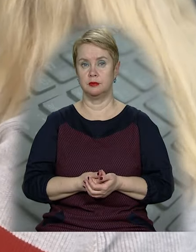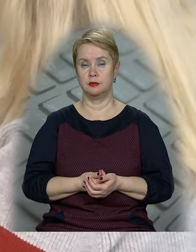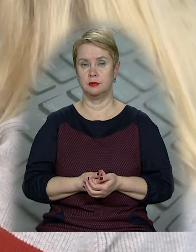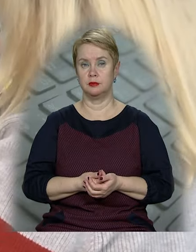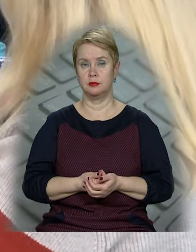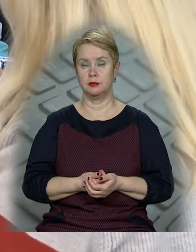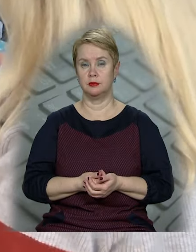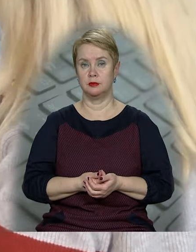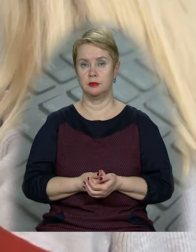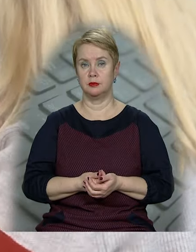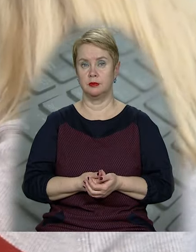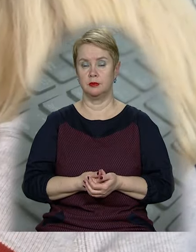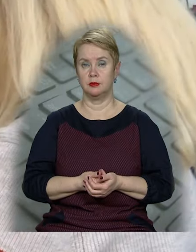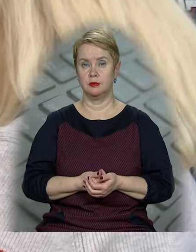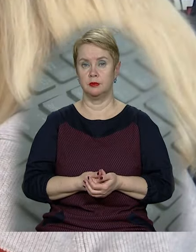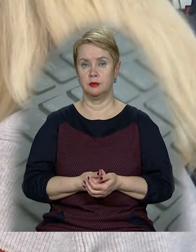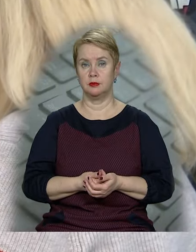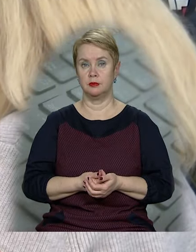Так, в неї є питання.